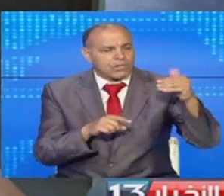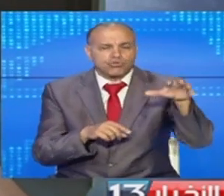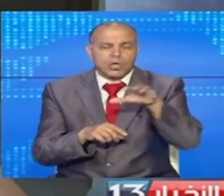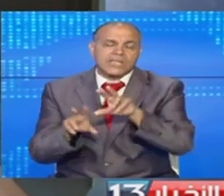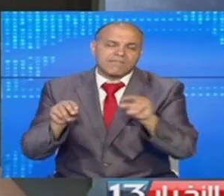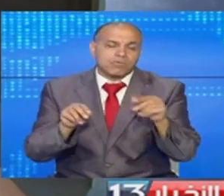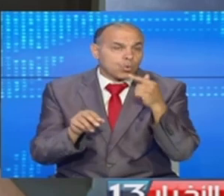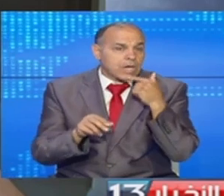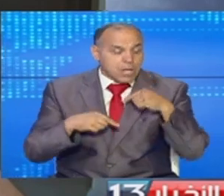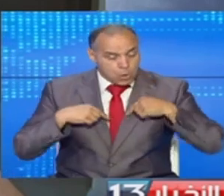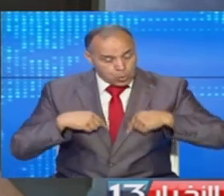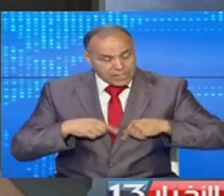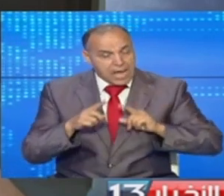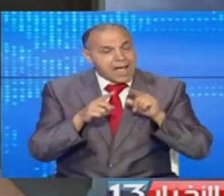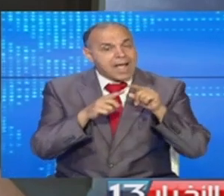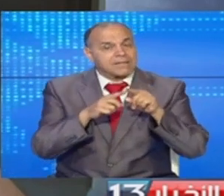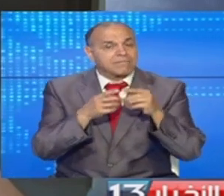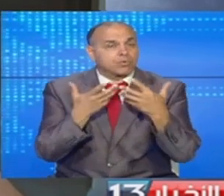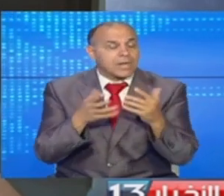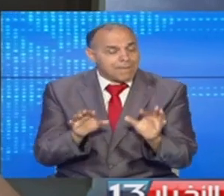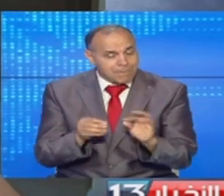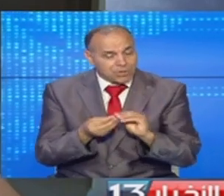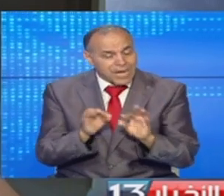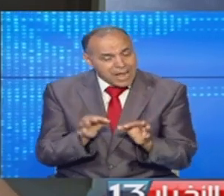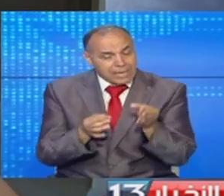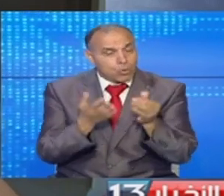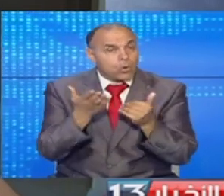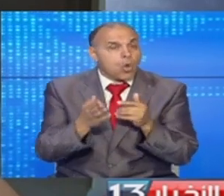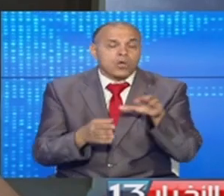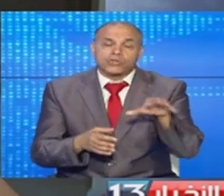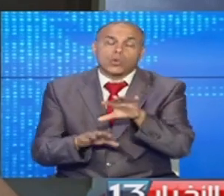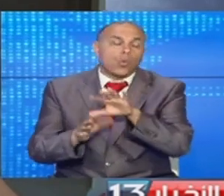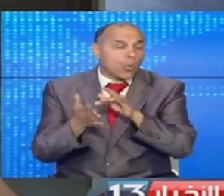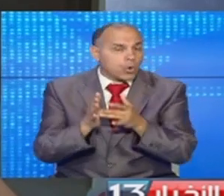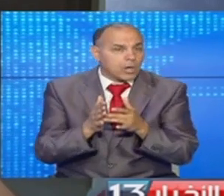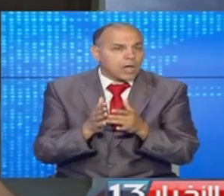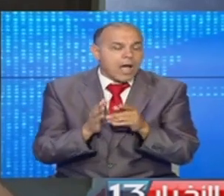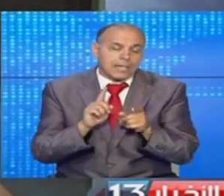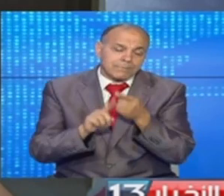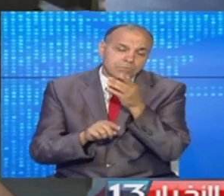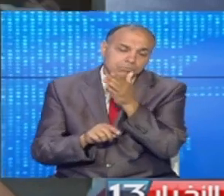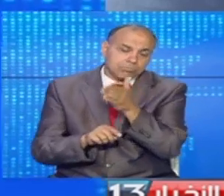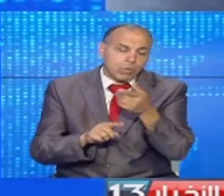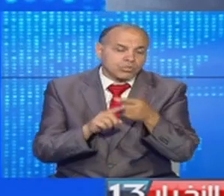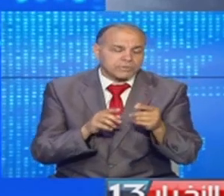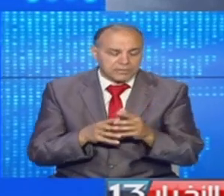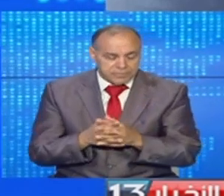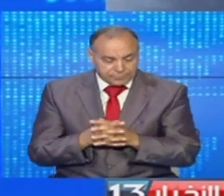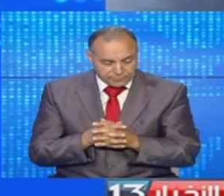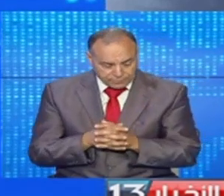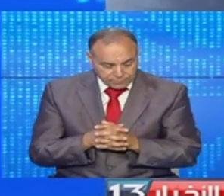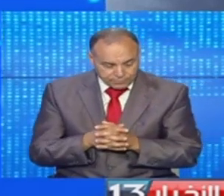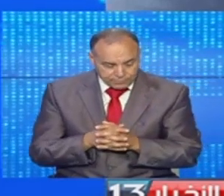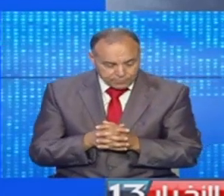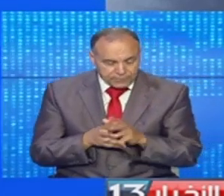الجهات، لأن الحكومة الهدف متاعها أنها تحل المشاكل هذه في كل الجهات بحسب خصوصية كل جهة.